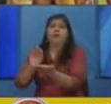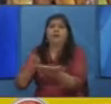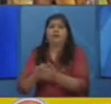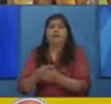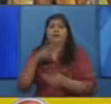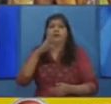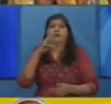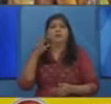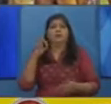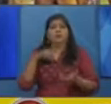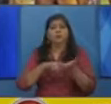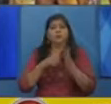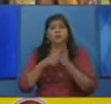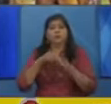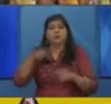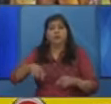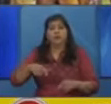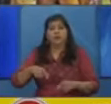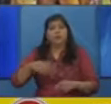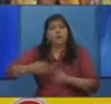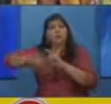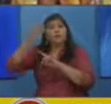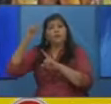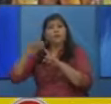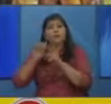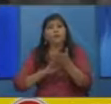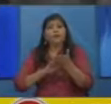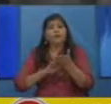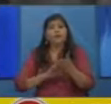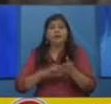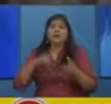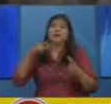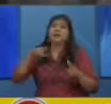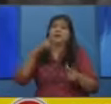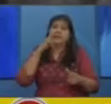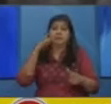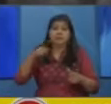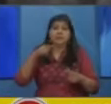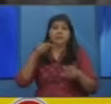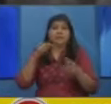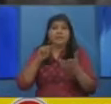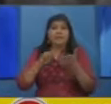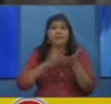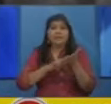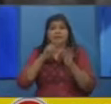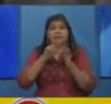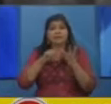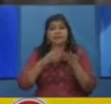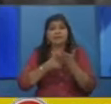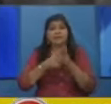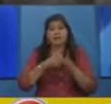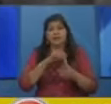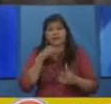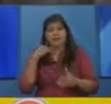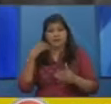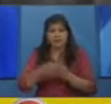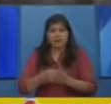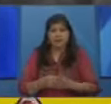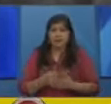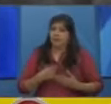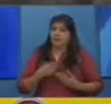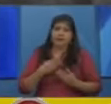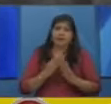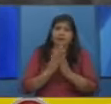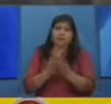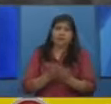31 अक्टूबर को भारत के पूर्व प्रधानमंत्री श्रीमती इंदिरा गांधी जी को हमने खो दिया। मैं